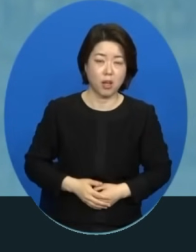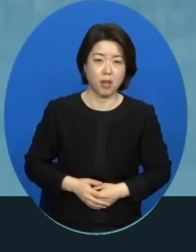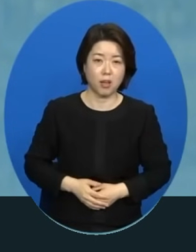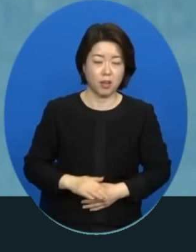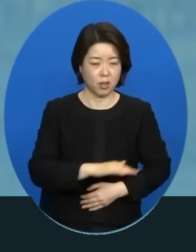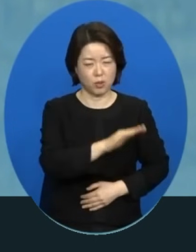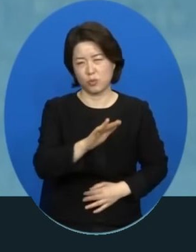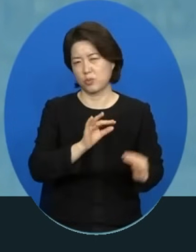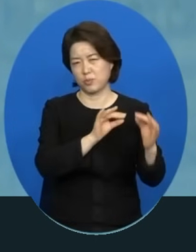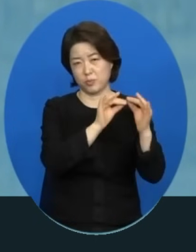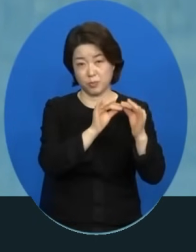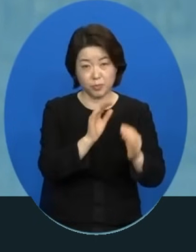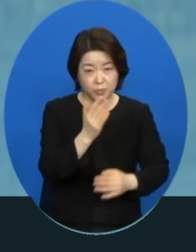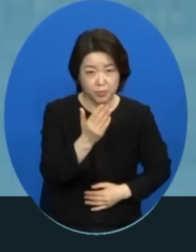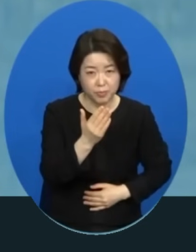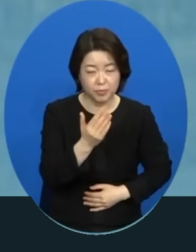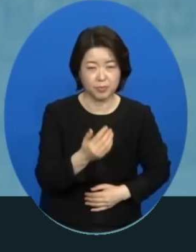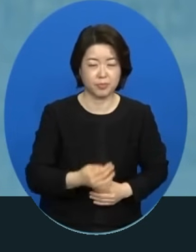않습니까?